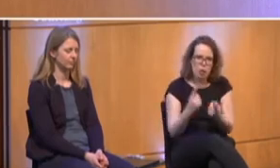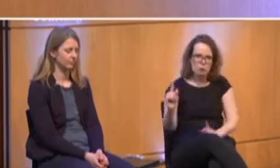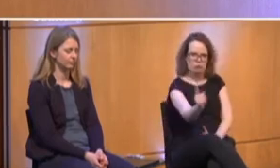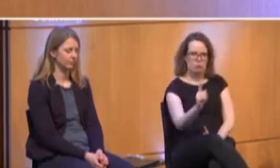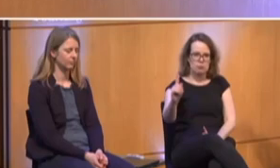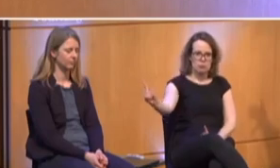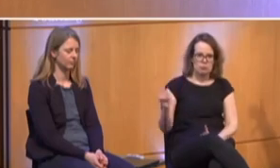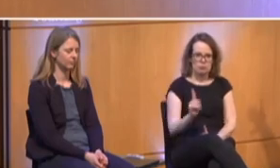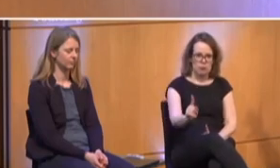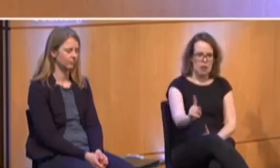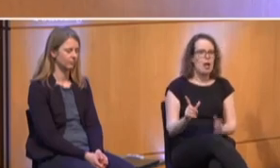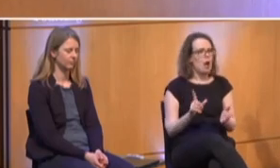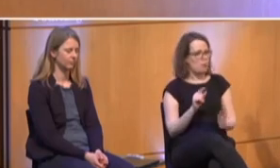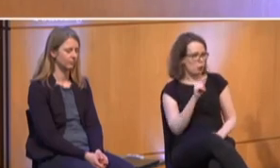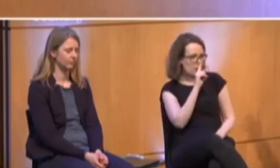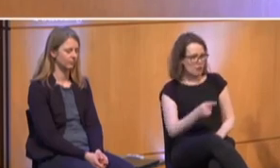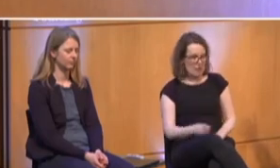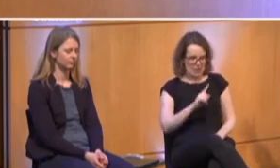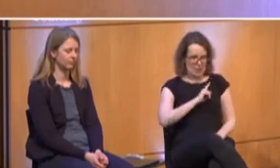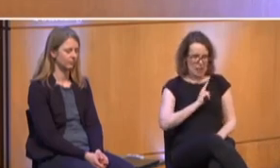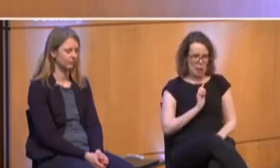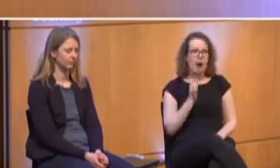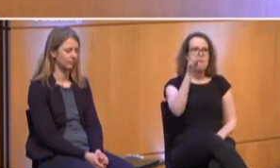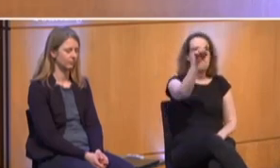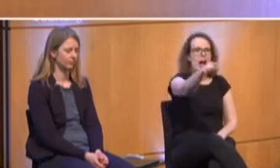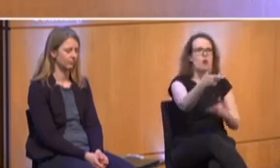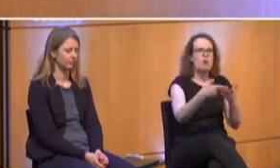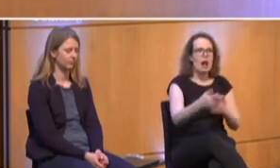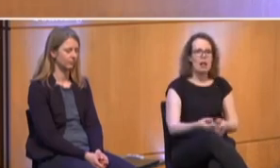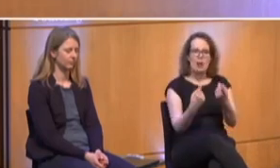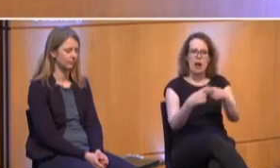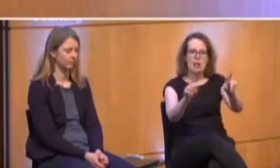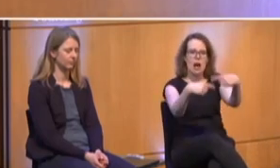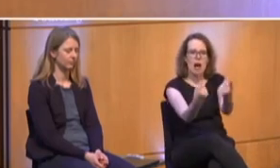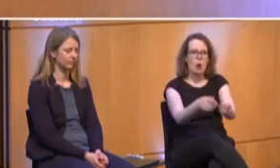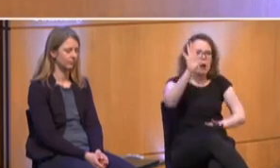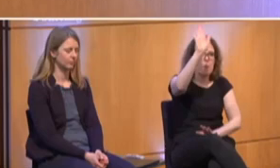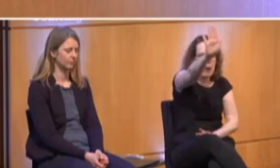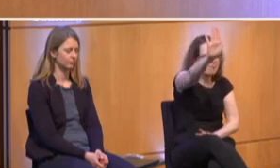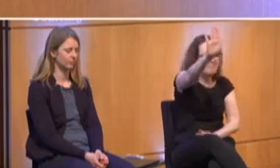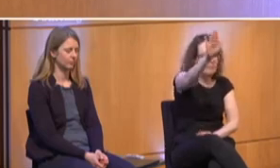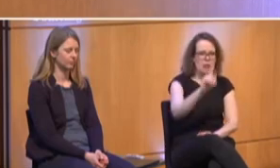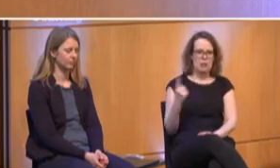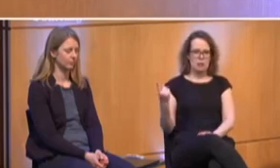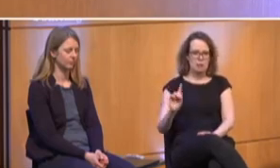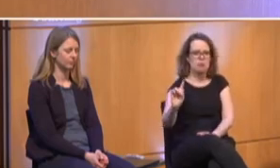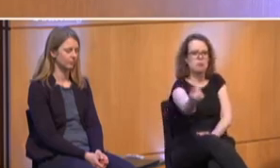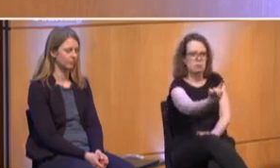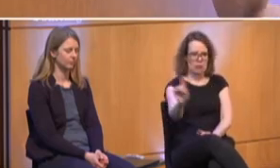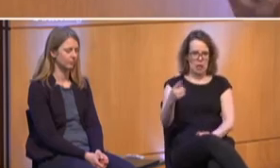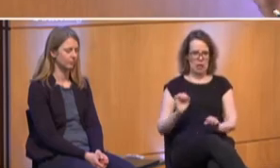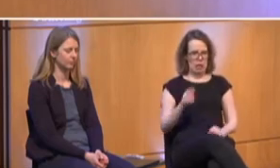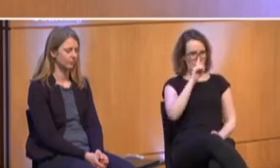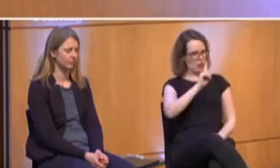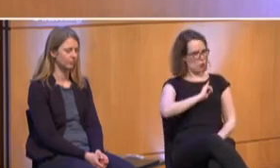von meinem Gegenüber an die Wand geklebt und bin da quasi starr, sondern ich kann diesen Roboter selbst im Raum rumbewegen. Ich kann mich wegdrehen, weil mir